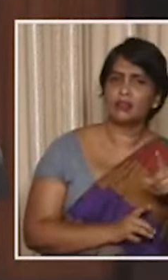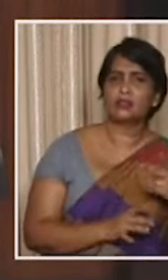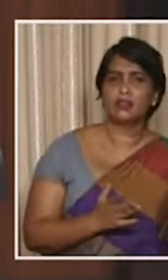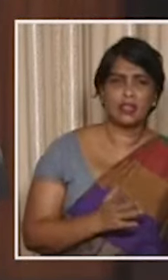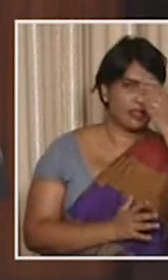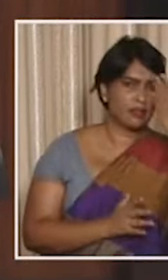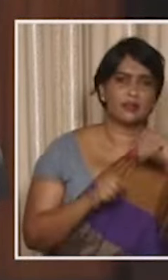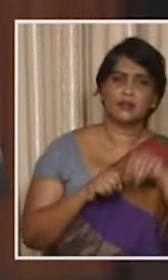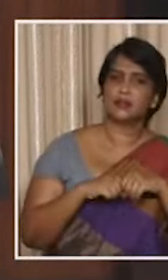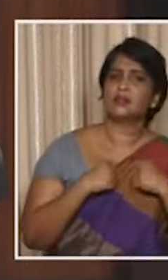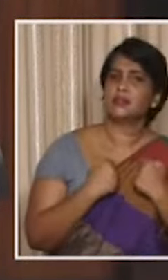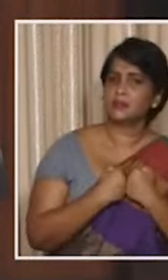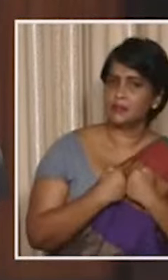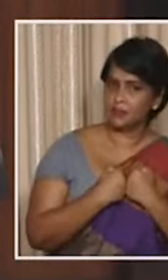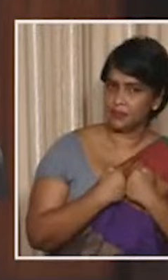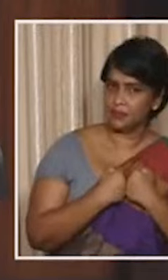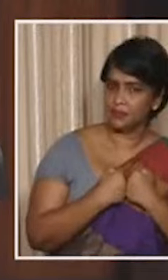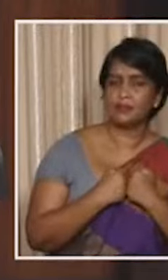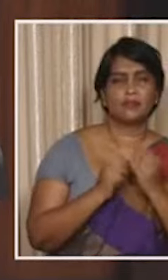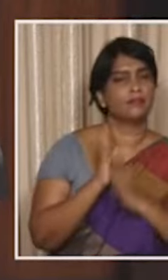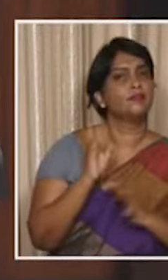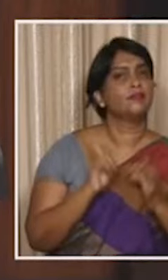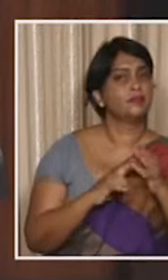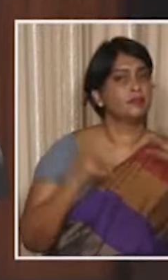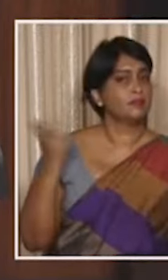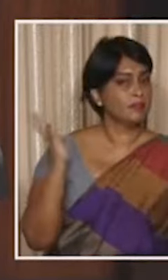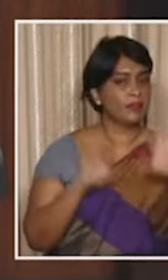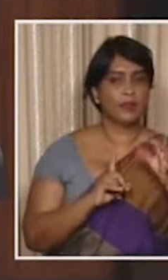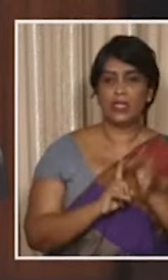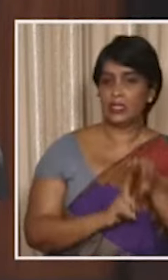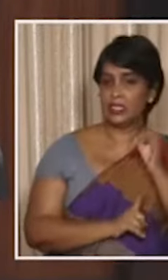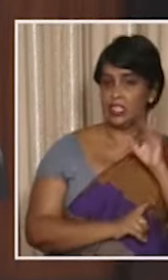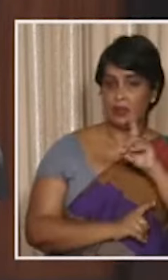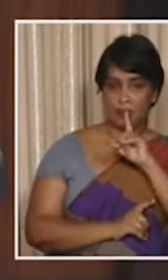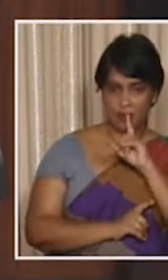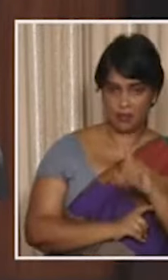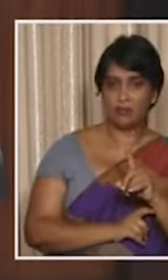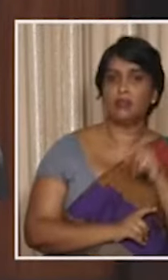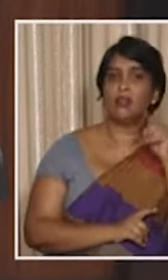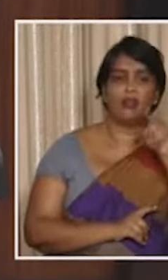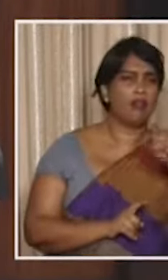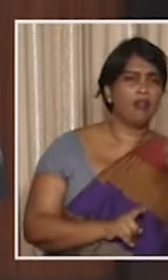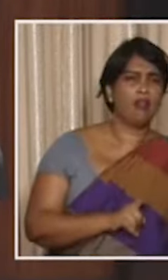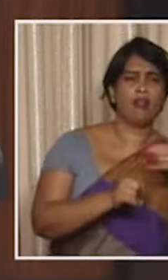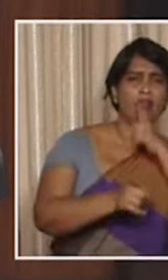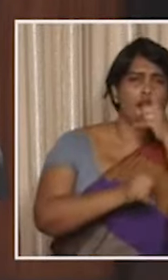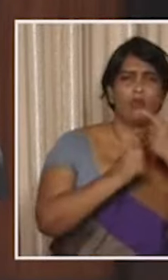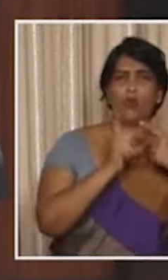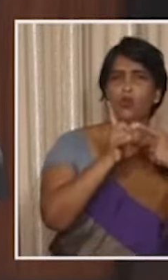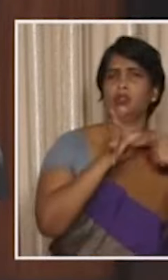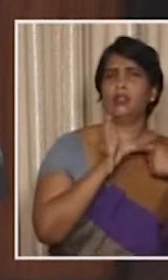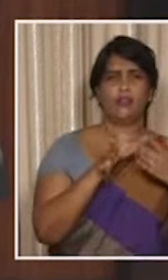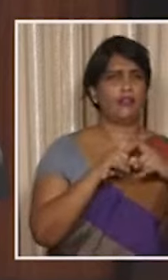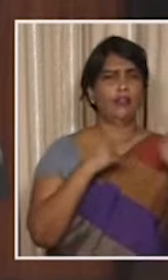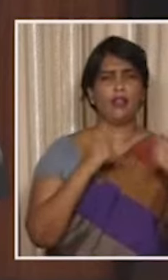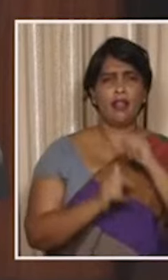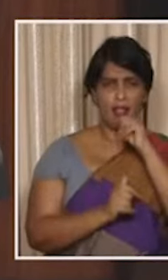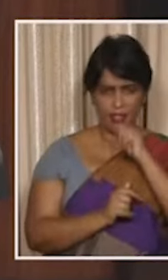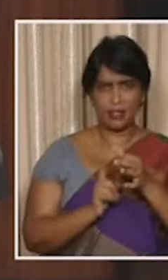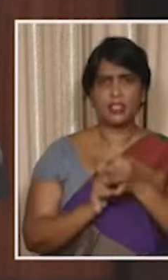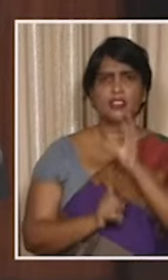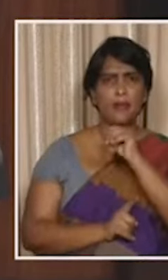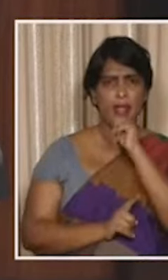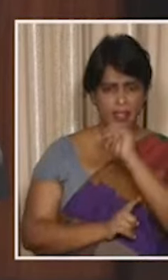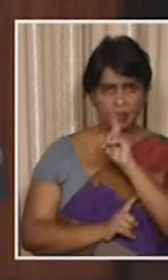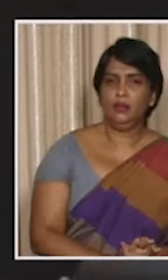தமிழ் பாராளுமன்ற உறுப்பினரை அழைத்து ஒரு விடயத்தை சொல்றார், நீங்கள் இந்த இன்னொரு விடயத்தை சொல்றார். அப்ப நீங்கள் உண்மையை சொல்றீங்களா, ஜனாதிபதி உண்மையை சொல்றார்? இதான் என்னுடைய